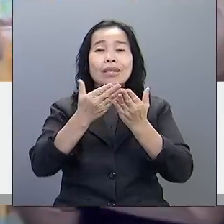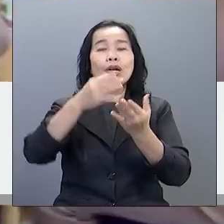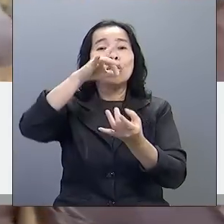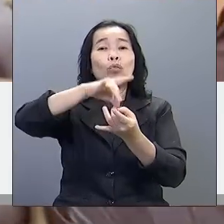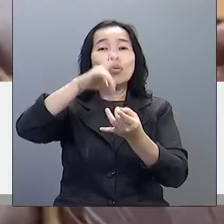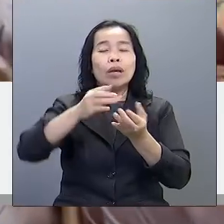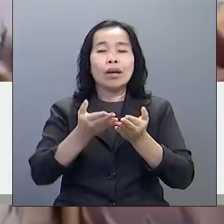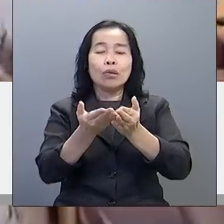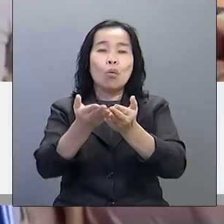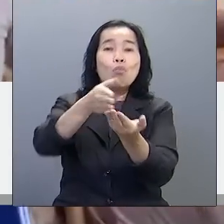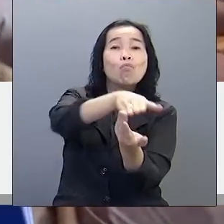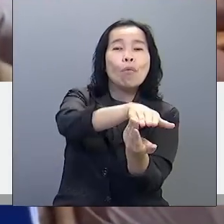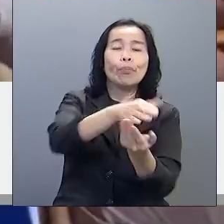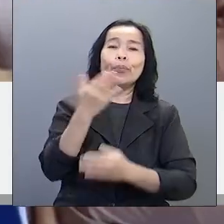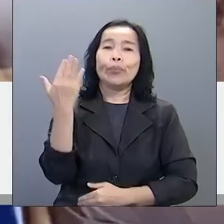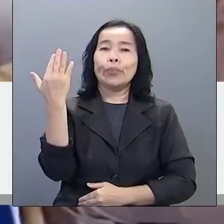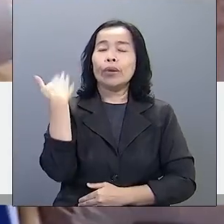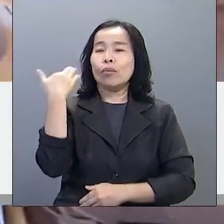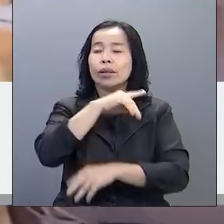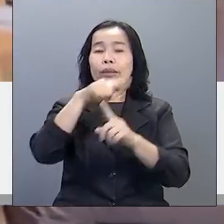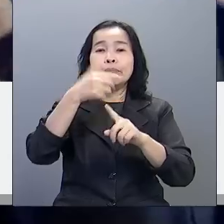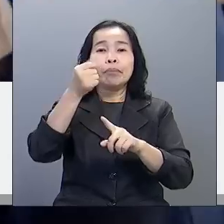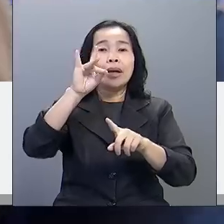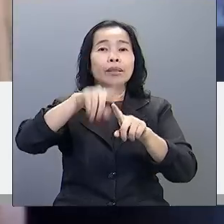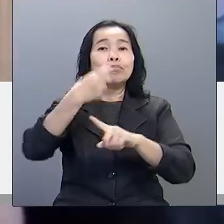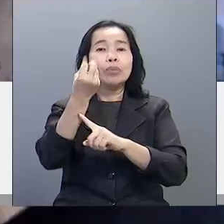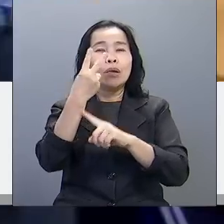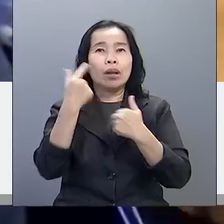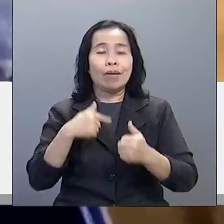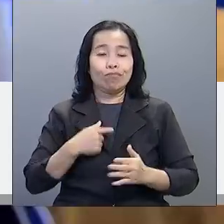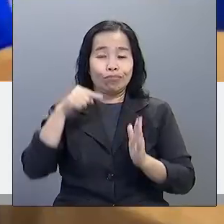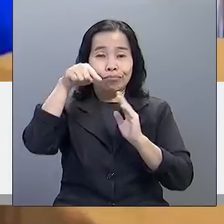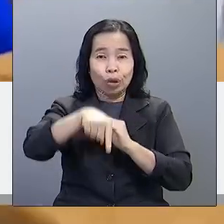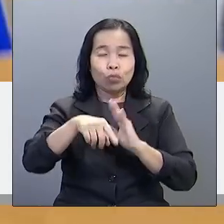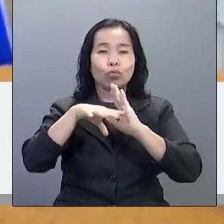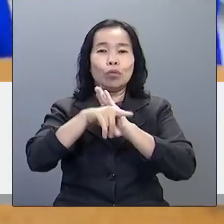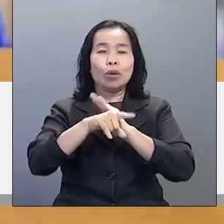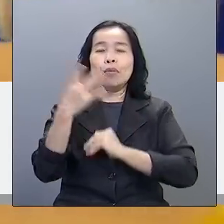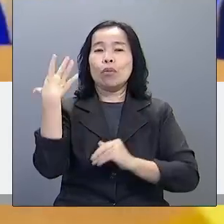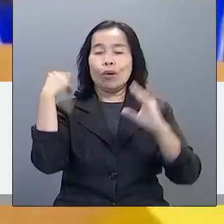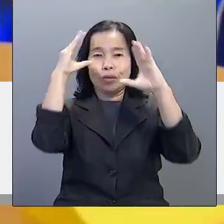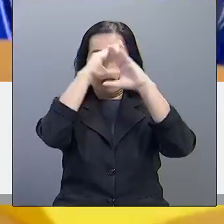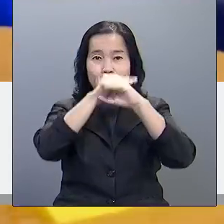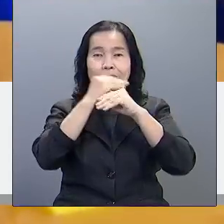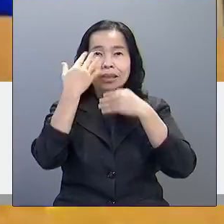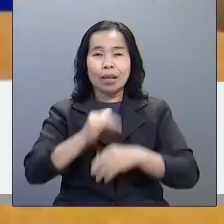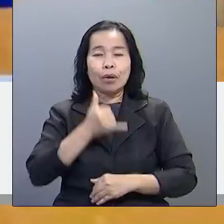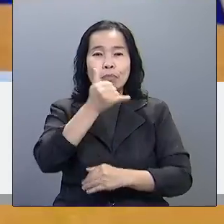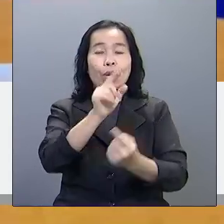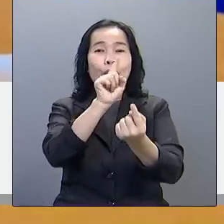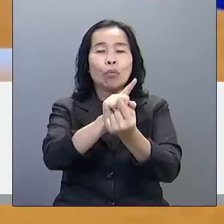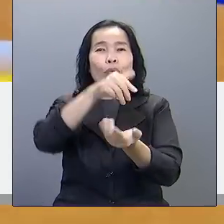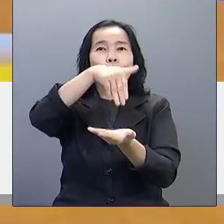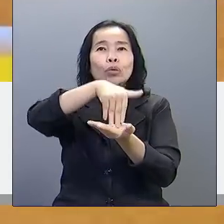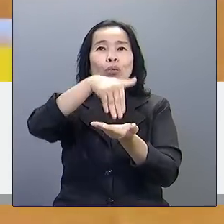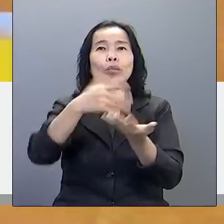แต่เมื่อวันที่18ธันวาคมที่ผ่านมาแล้วนะคะพวกเขาเดินทางมาถึงที่จังหวัดชลบุรีกันเมื่อคืนนี้ค่ะและเดินทางเข้ามายังศูนย์ประสานงาน